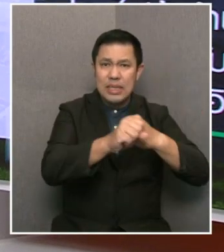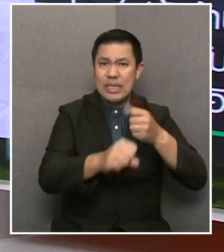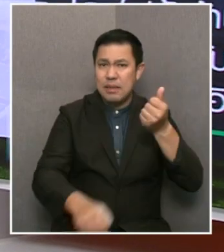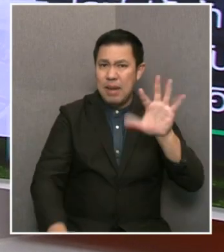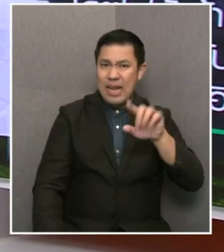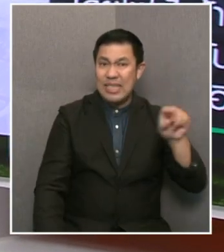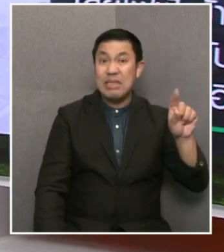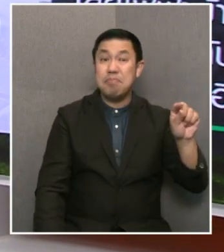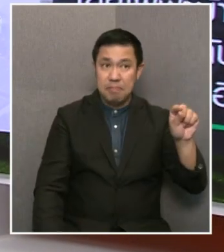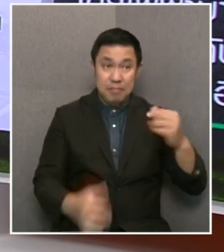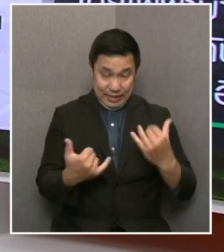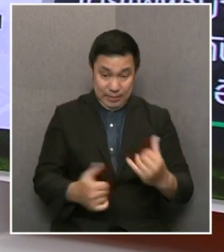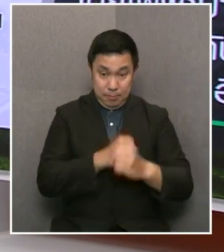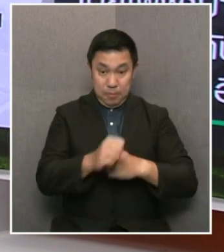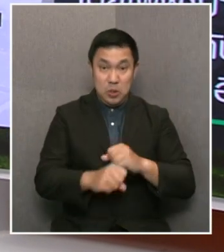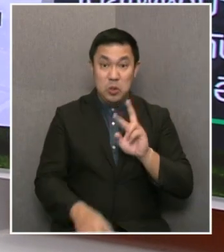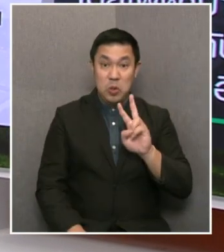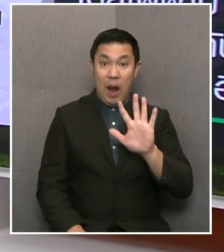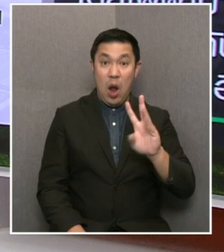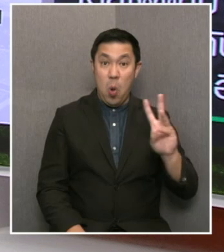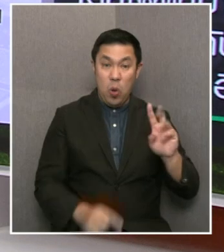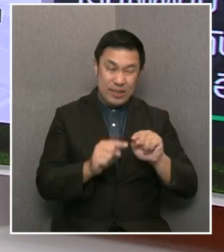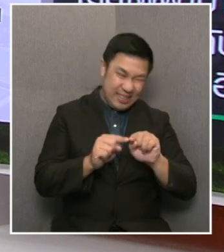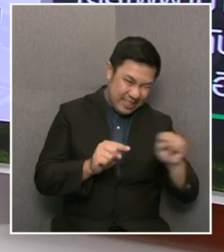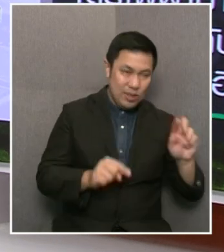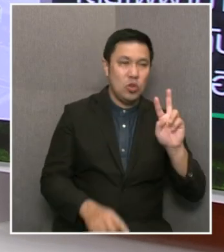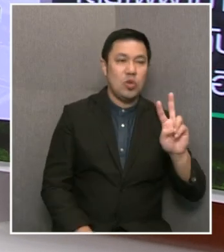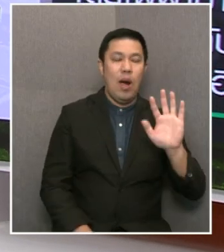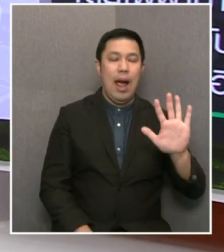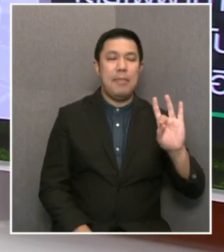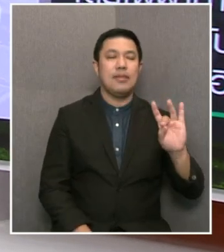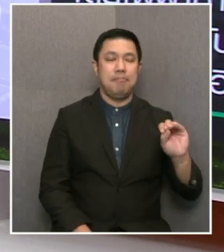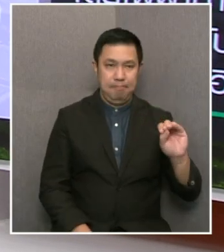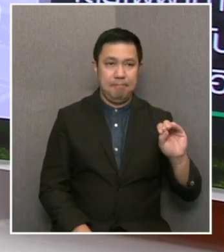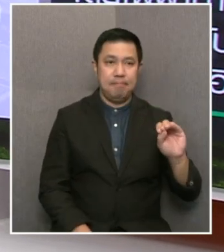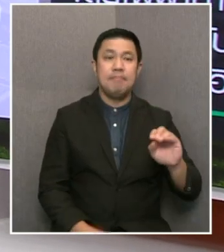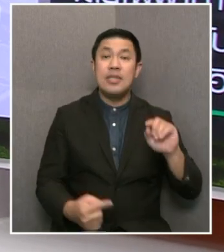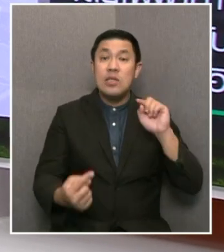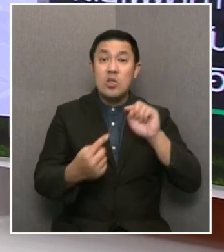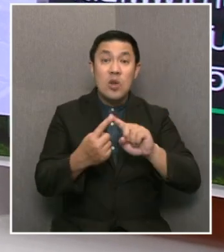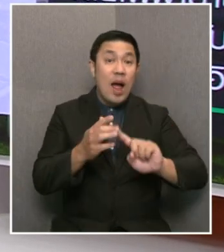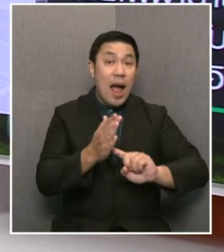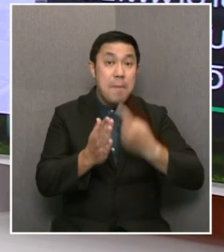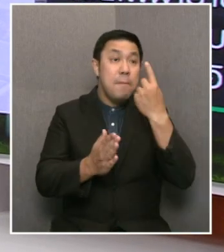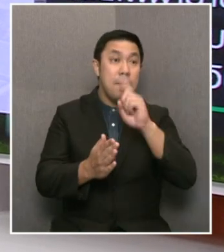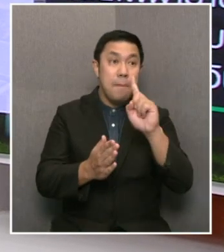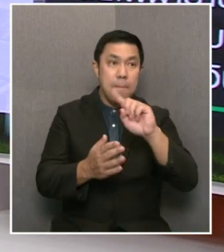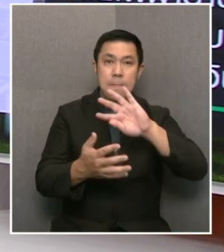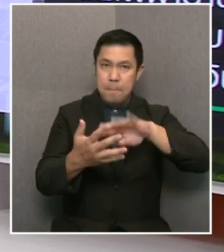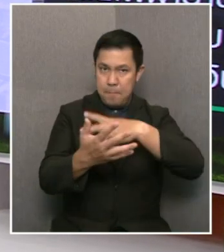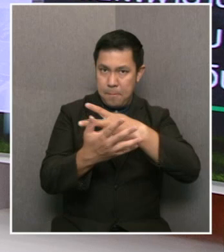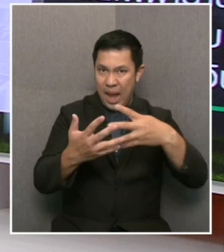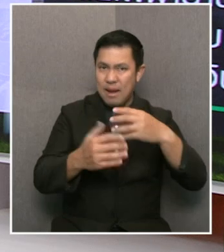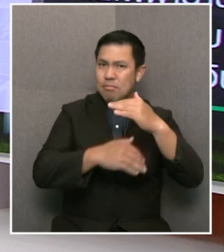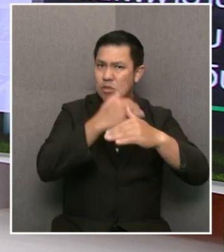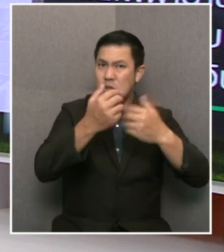ปีนี้นะคะปี2566ไปจนถึงปี2580นะคะเป็นจุดเริ่มต้นของการวางแผนพัฒนาโร